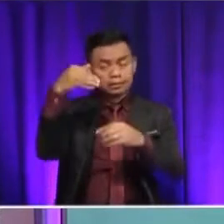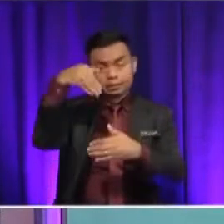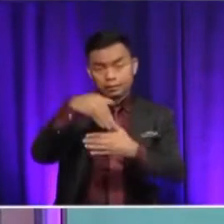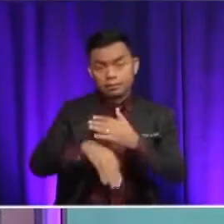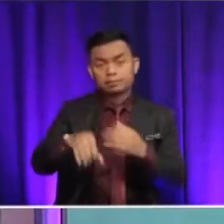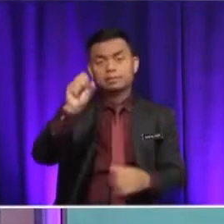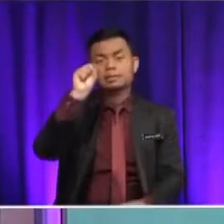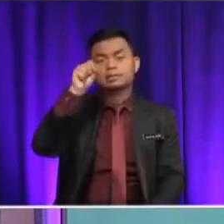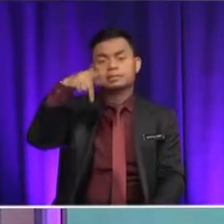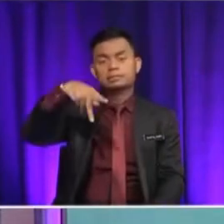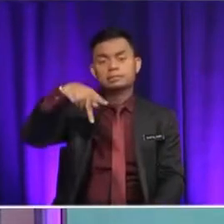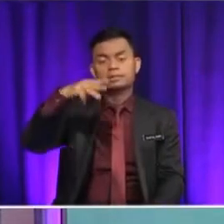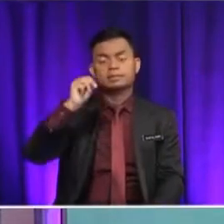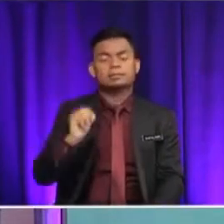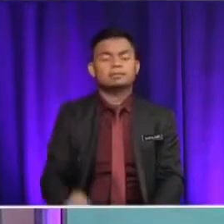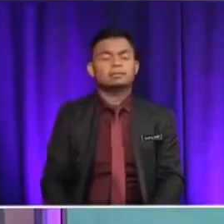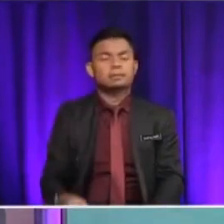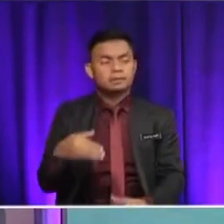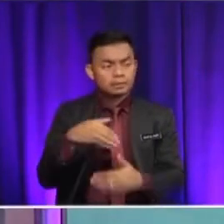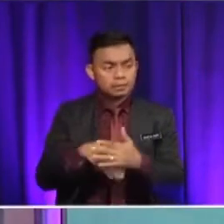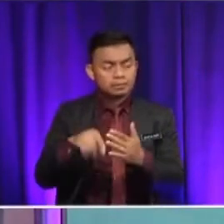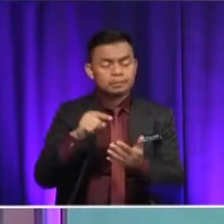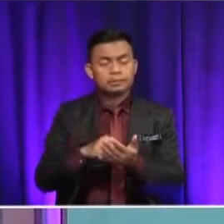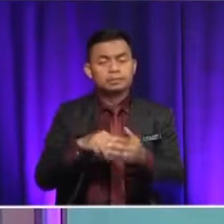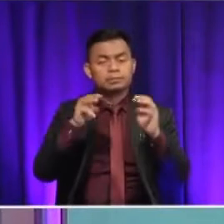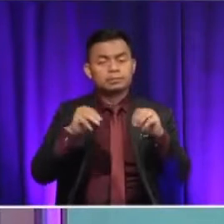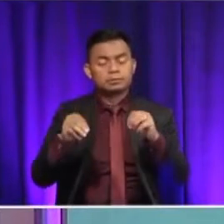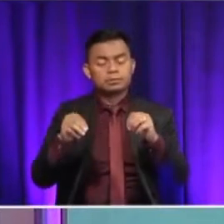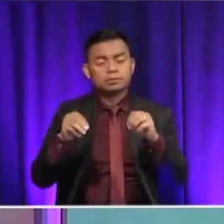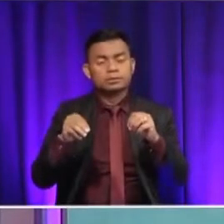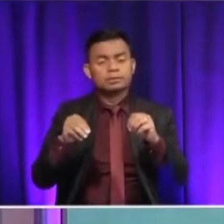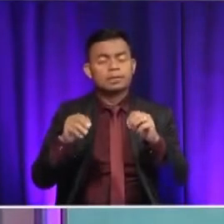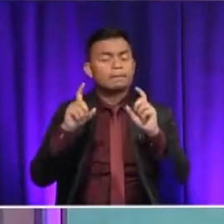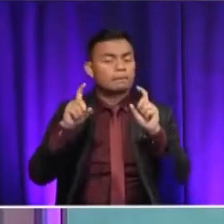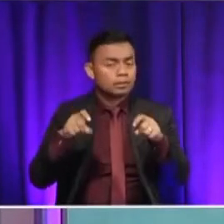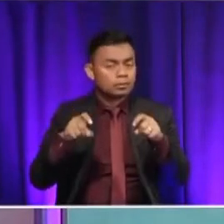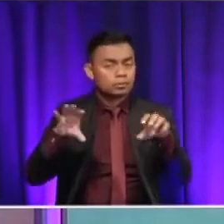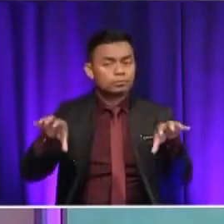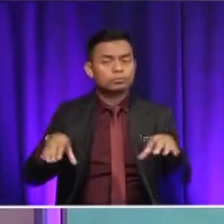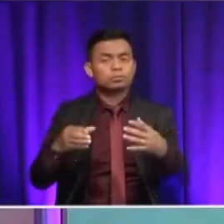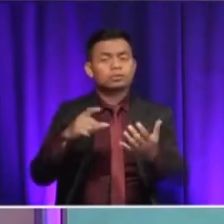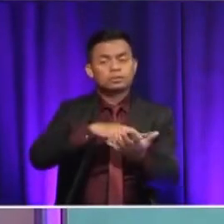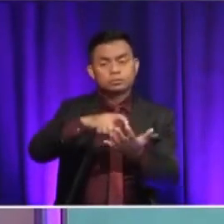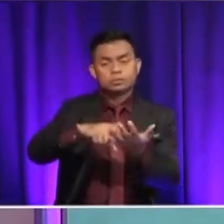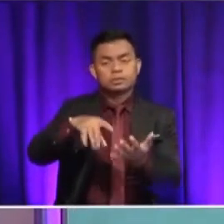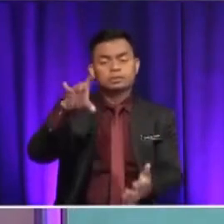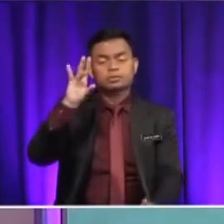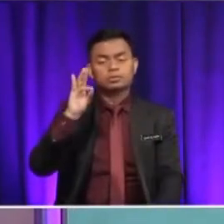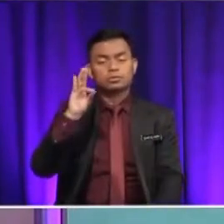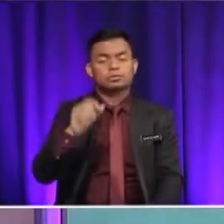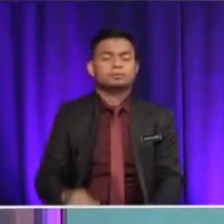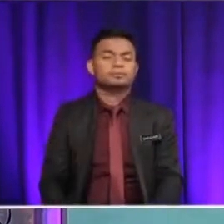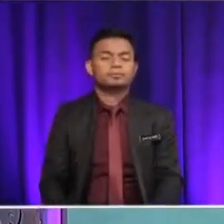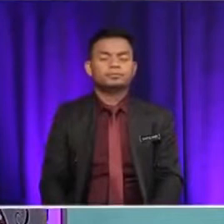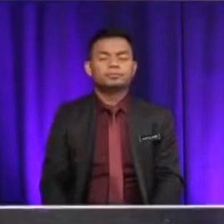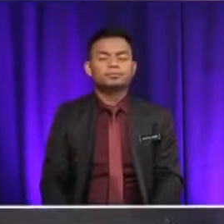bahagian. So dalam pentaksiran ni murid kena buat tugasan 7 iaitu mentafsir lukisan perkhidmatan bangunan.